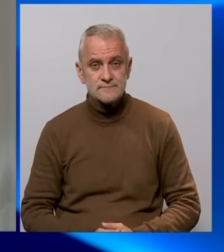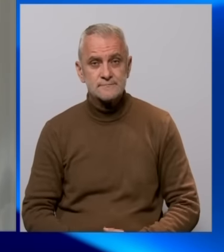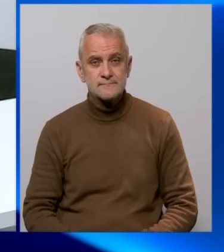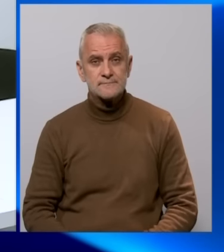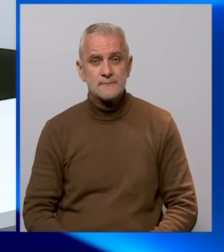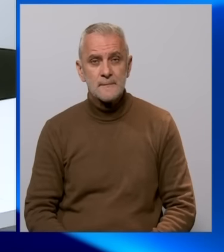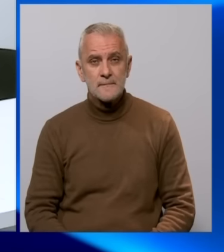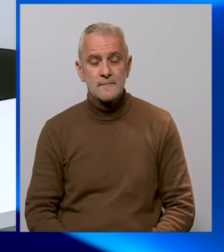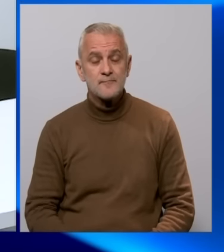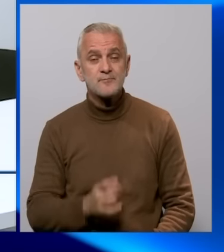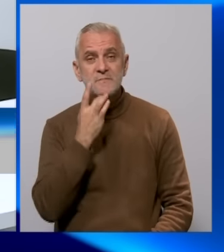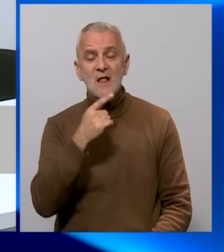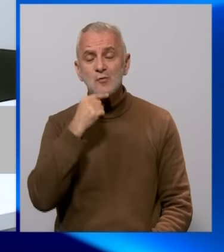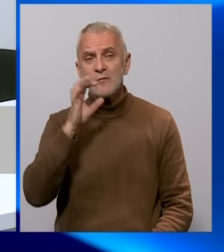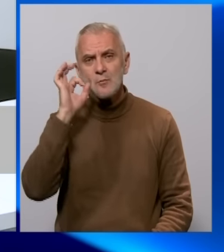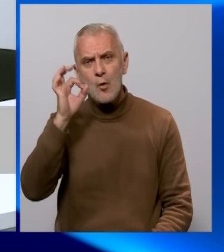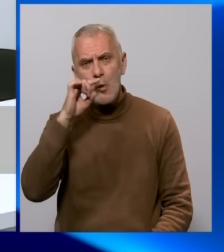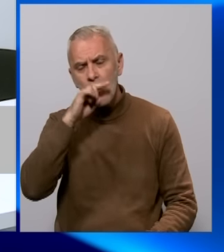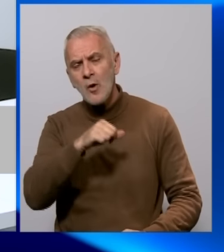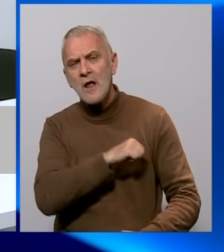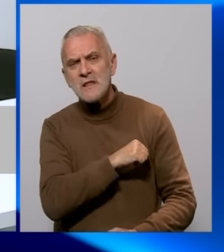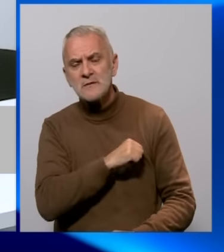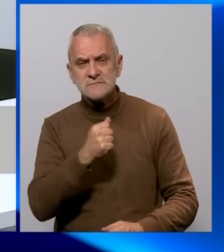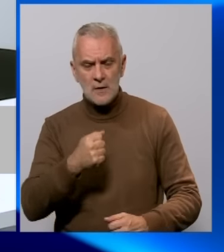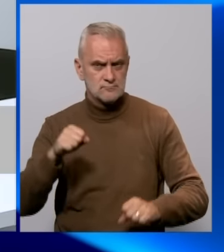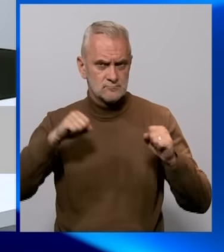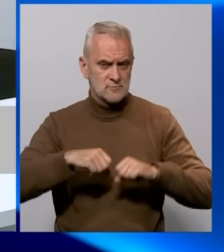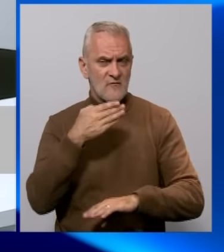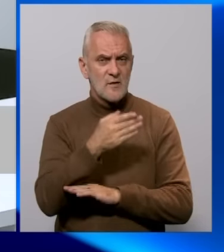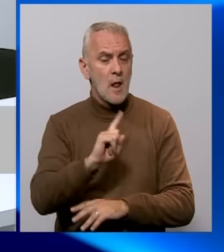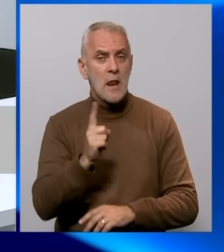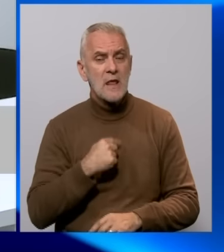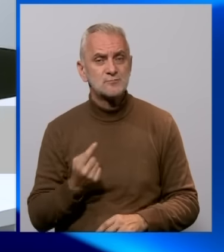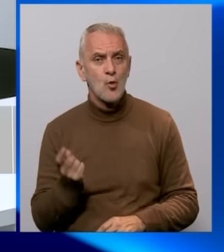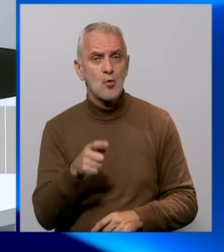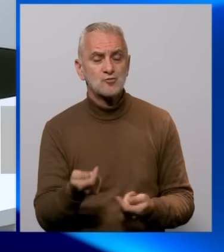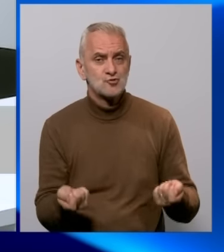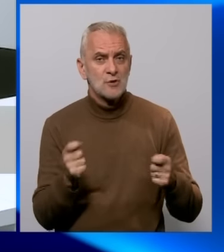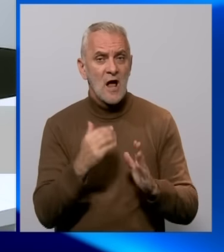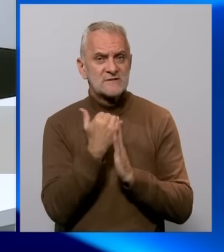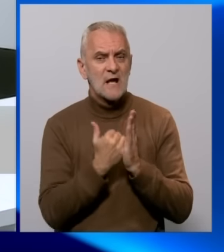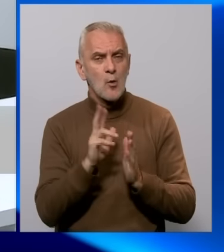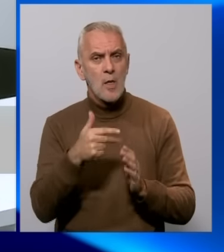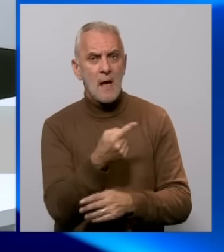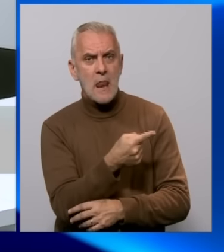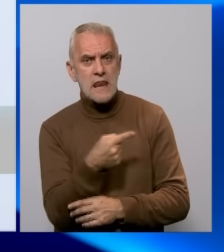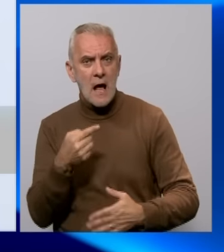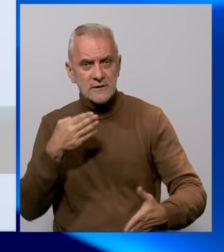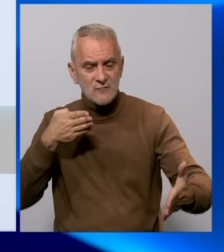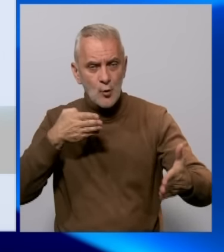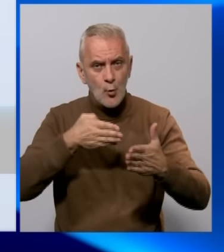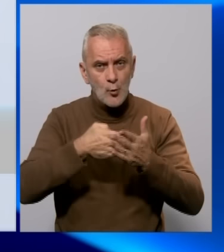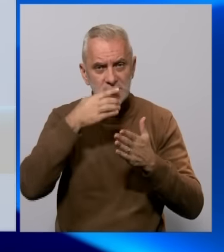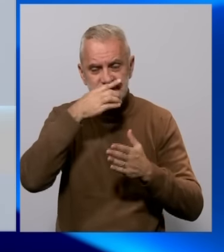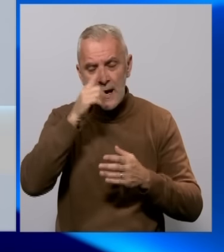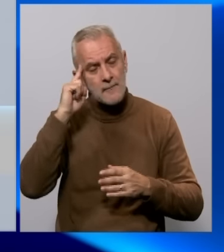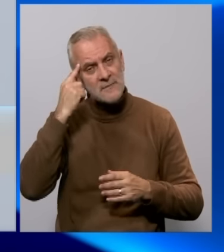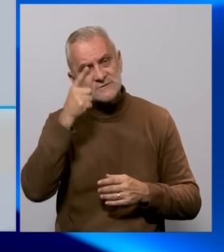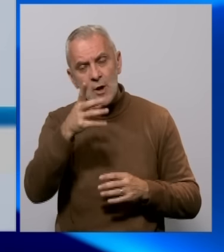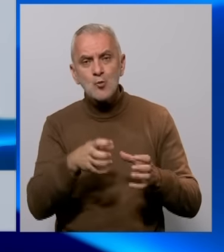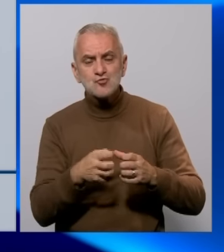trgovca. Kada govorimo o interesima poslodavaca, nismo došli do zaključka da će zakon imati negativan uticaj, smatraju u